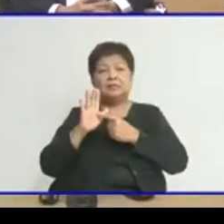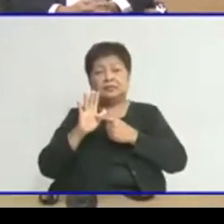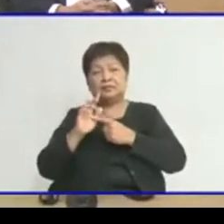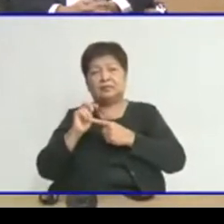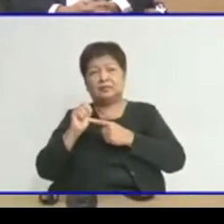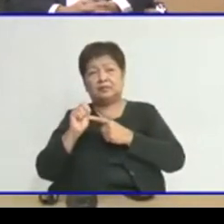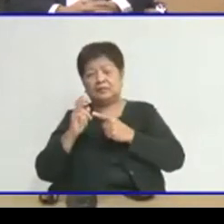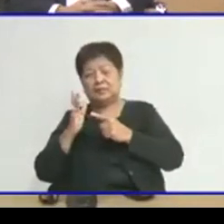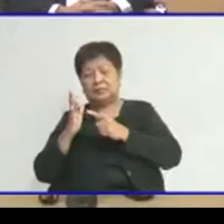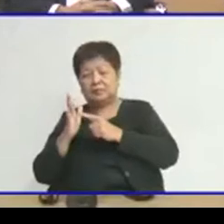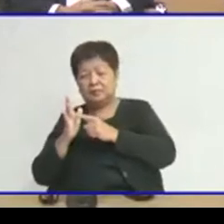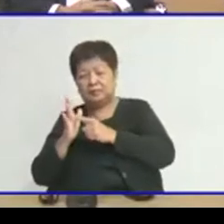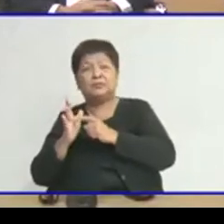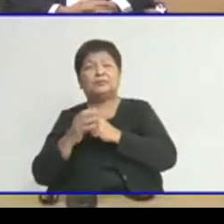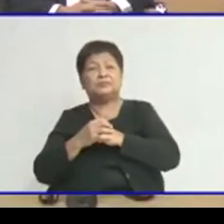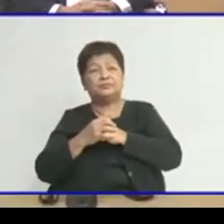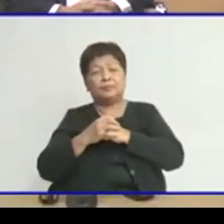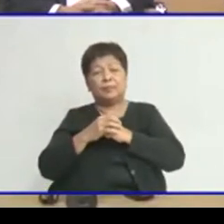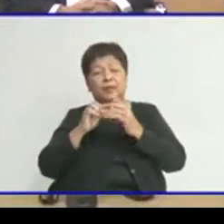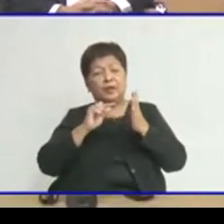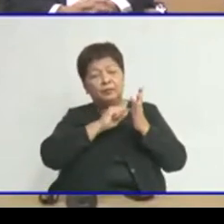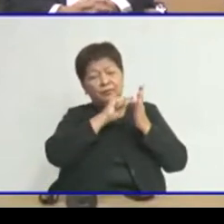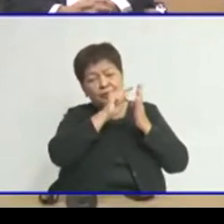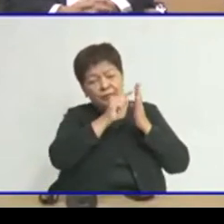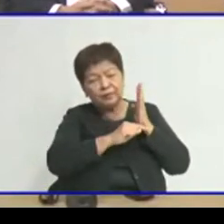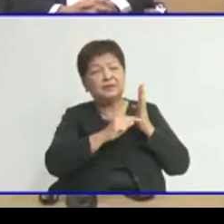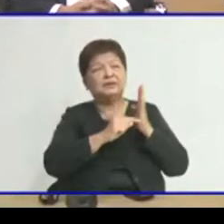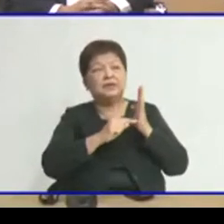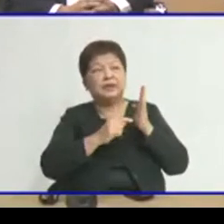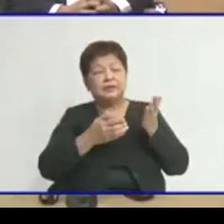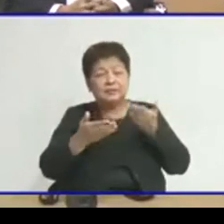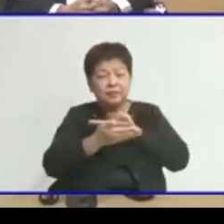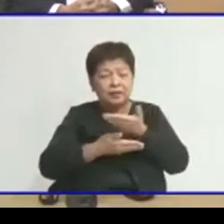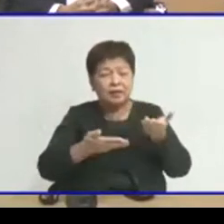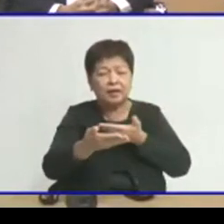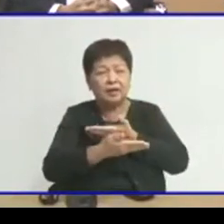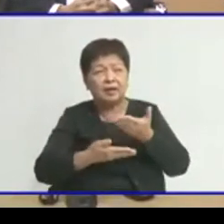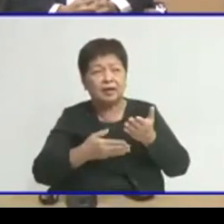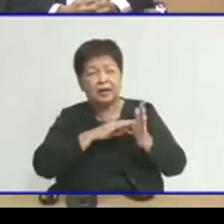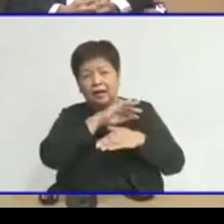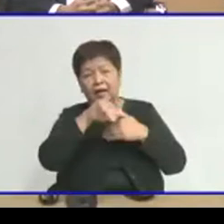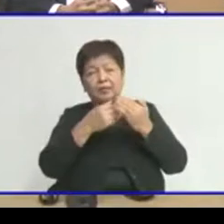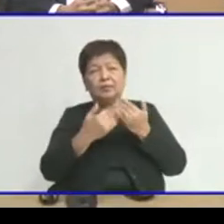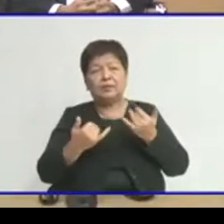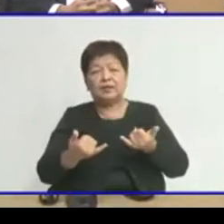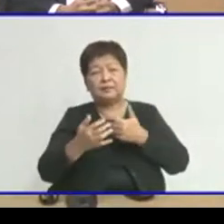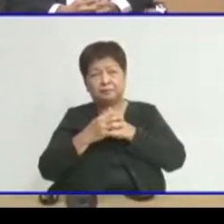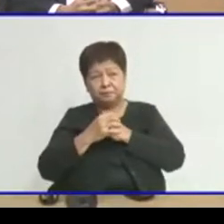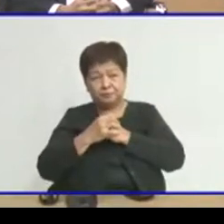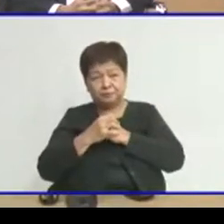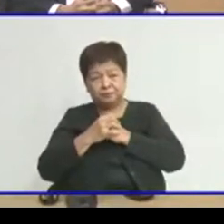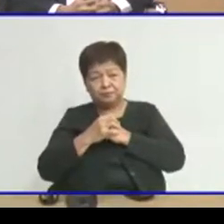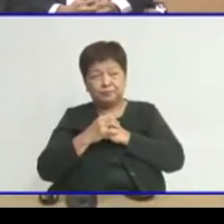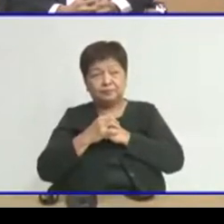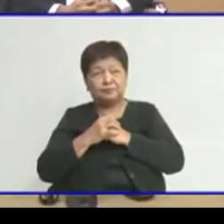คะอาจารย์ดร.พานุรัตน์จิตเที่ยงจากคณะ ดร.พานุรัตน์จิตเที่ยง พันตำรวจตรีอดิศักดิ์ปาโสสารวัตรกองกำกับ